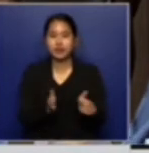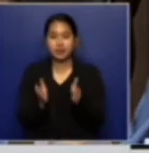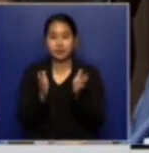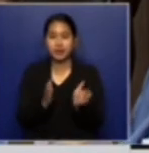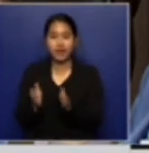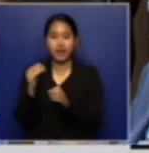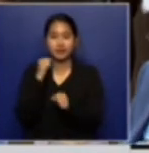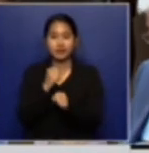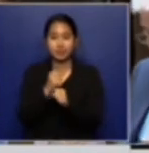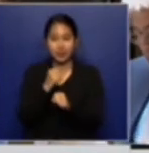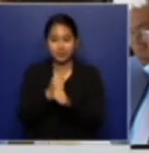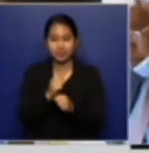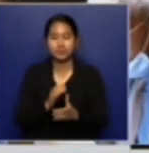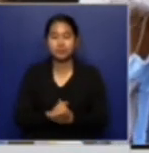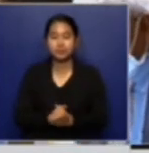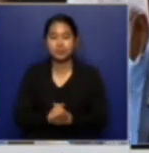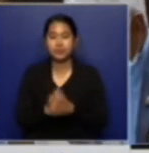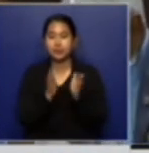การ